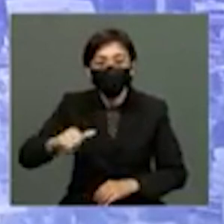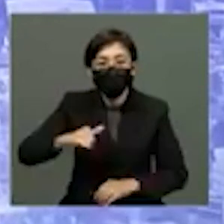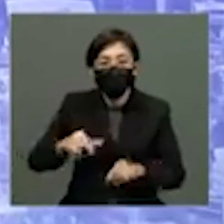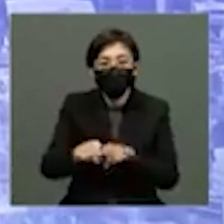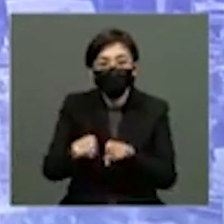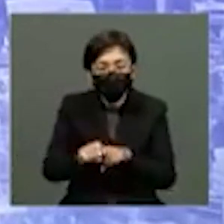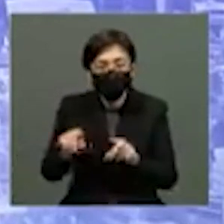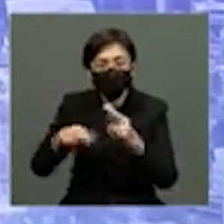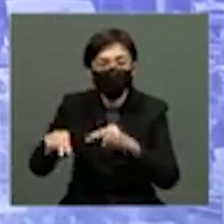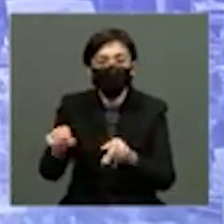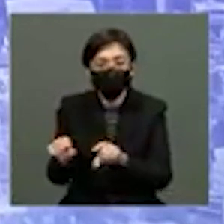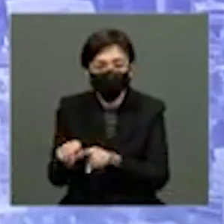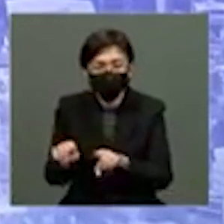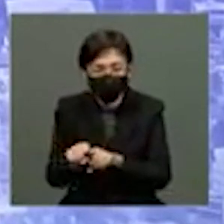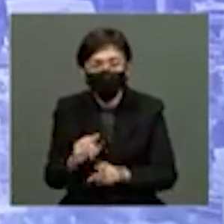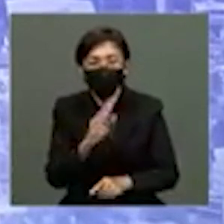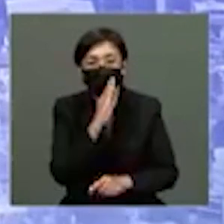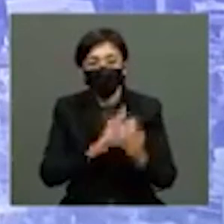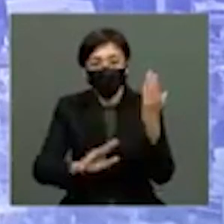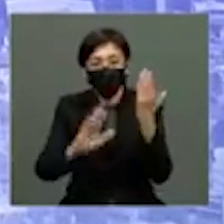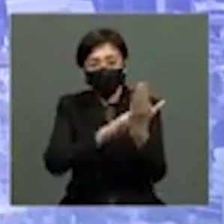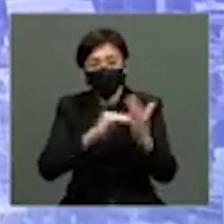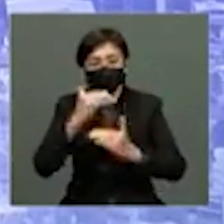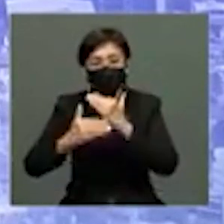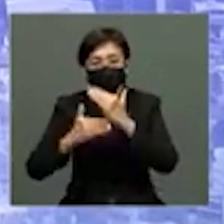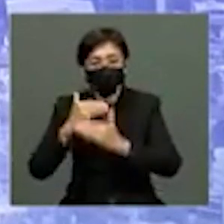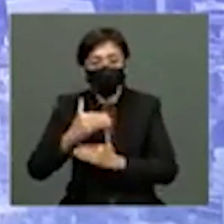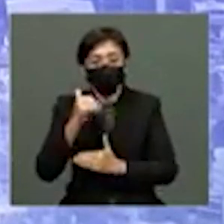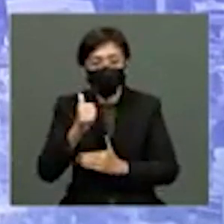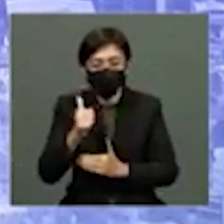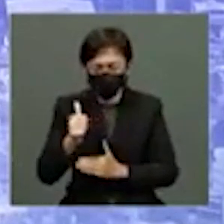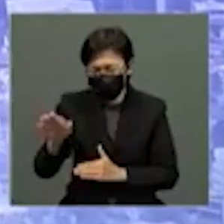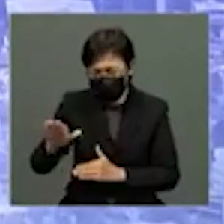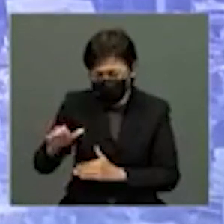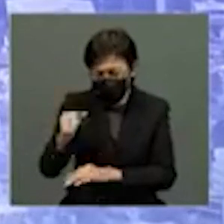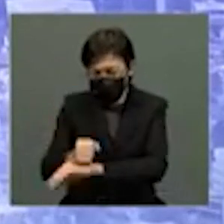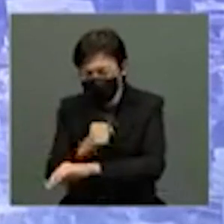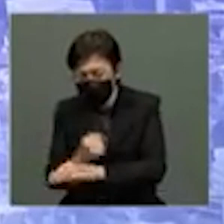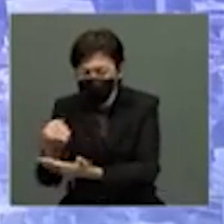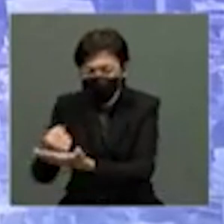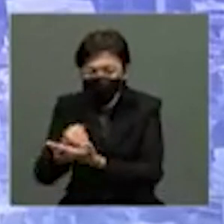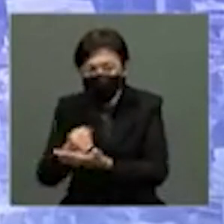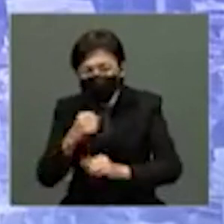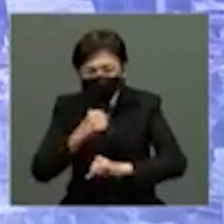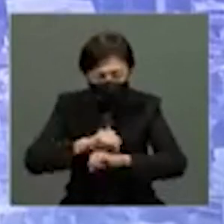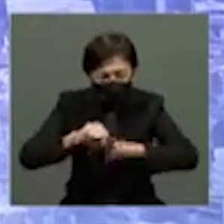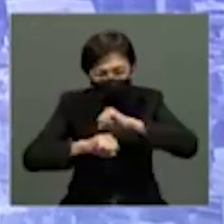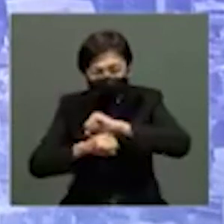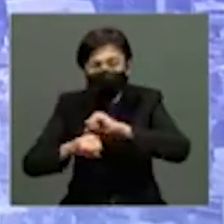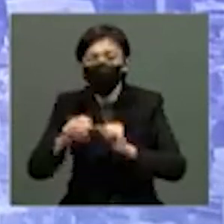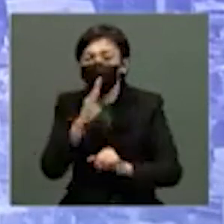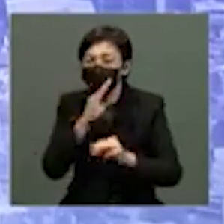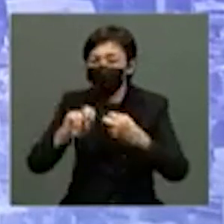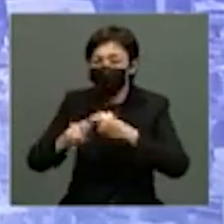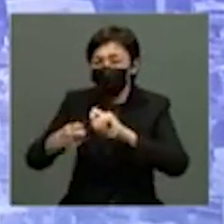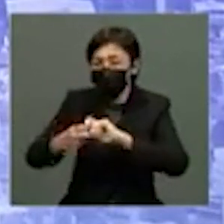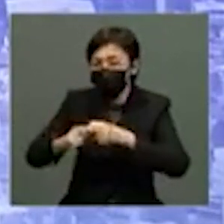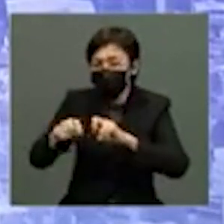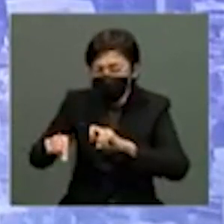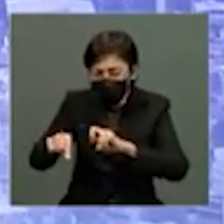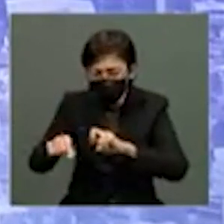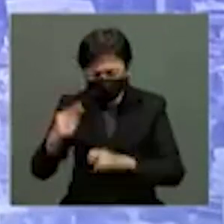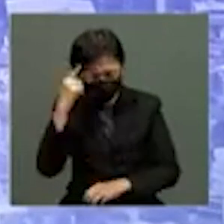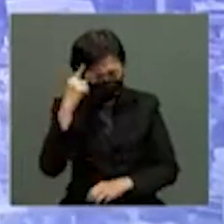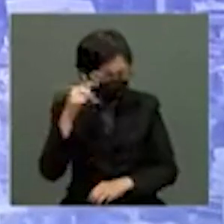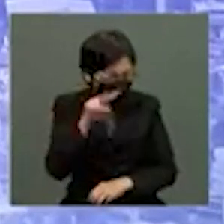แลเขายามที่ประเทศเรากำลังเจริญเติบโตเราพึ่งพวกเขาในการก่อสร้างแต่พอเขามีปัญหาอย่างนี้ก็ต้องหาพื้นที่เ